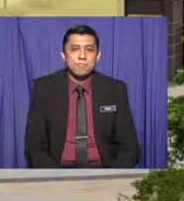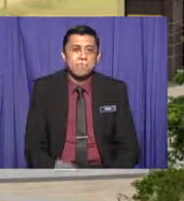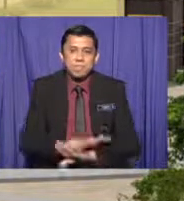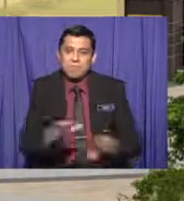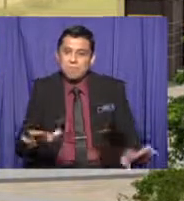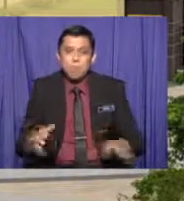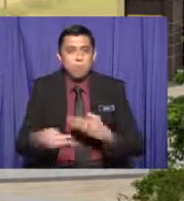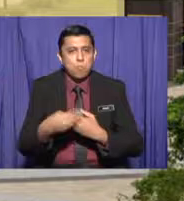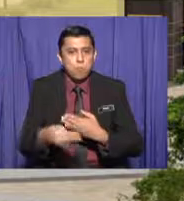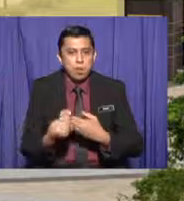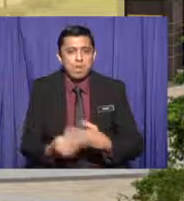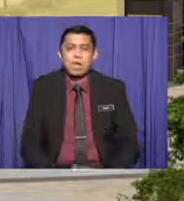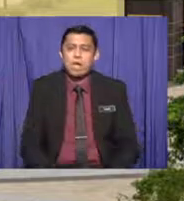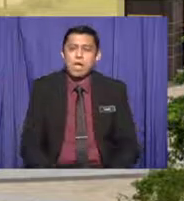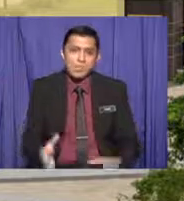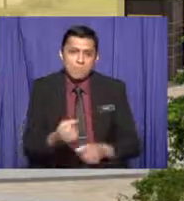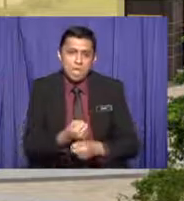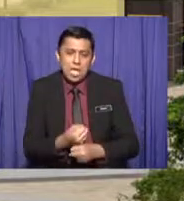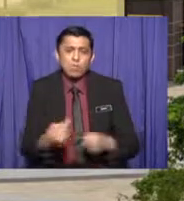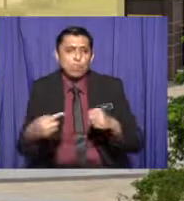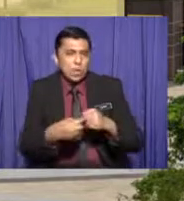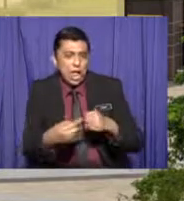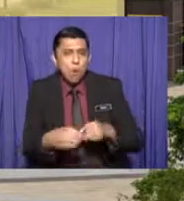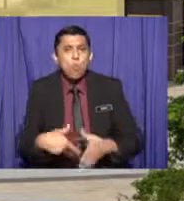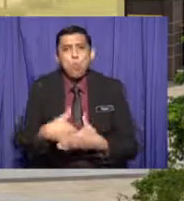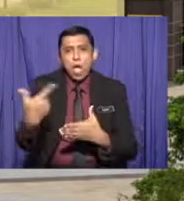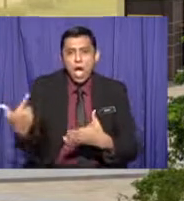Tidak mudah dipengaruhi oleh hasutan luar.